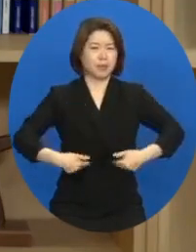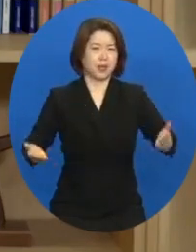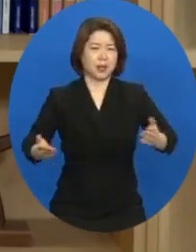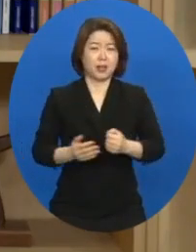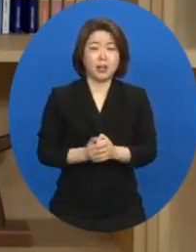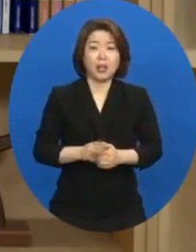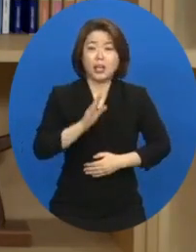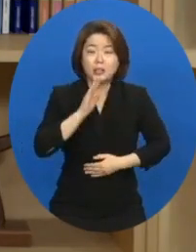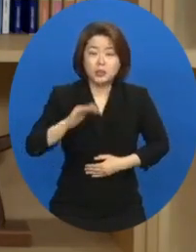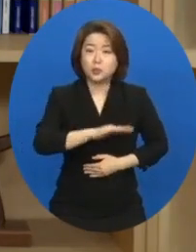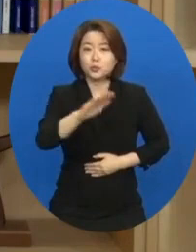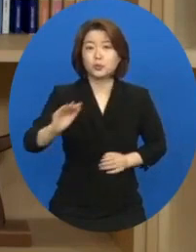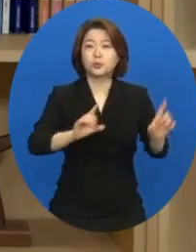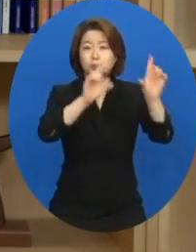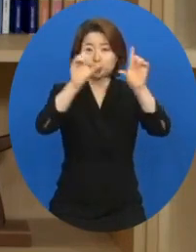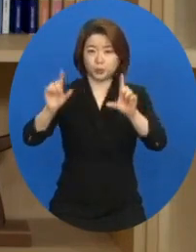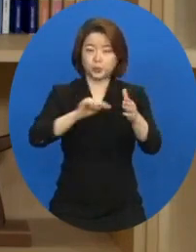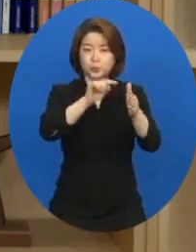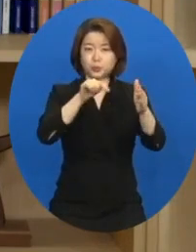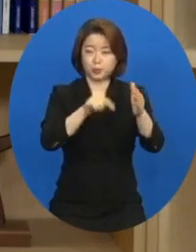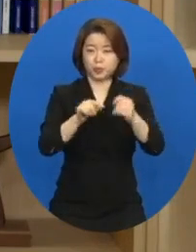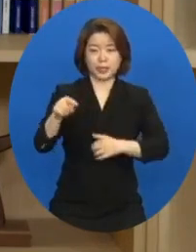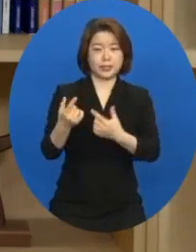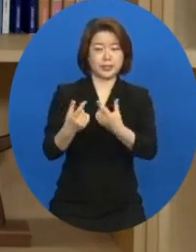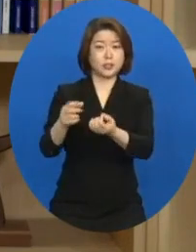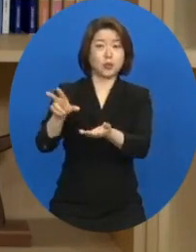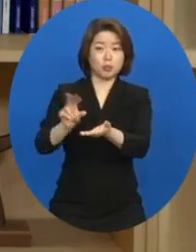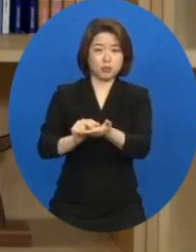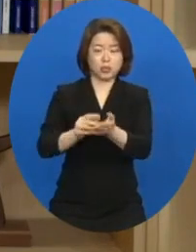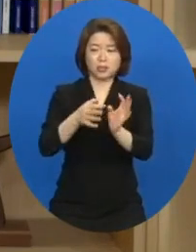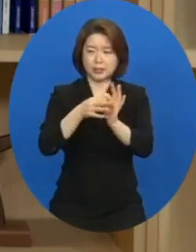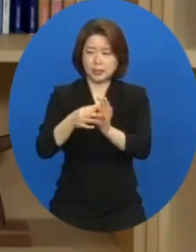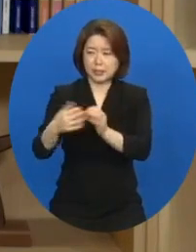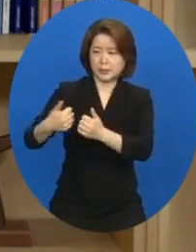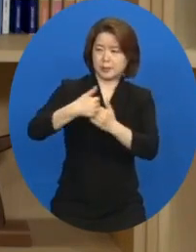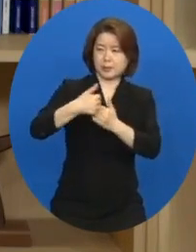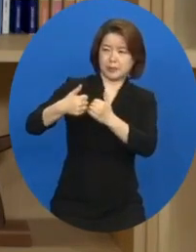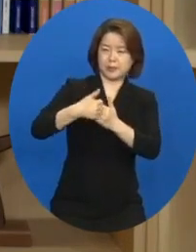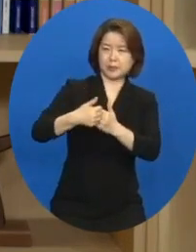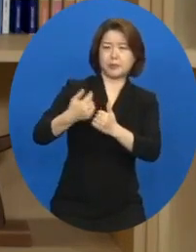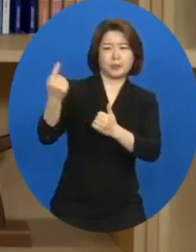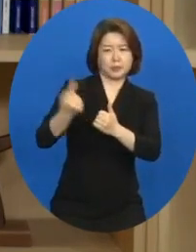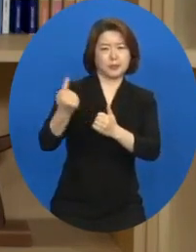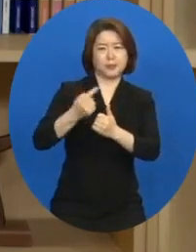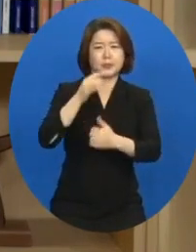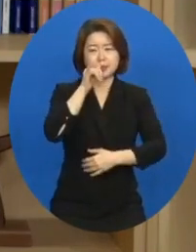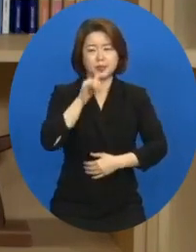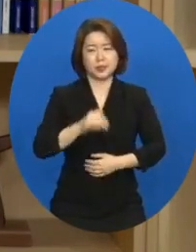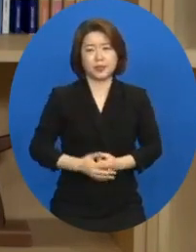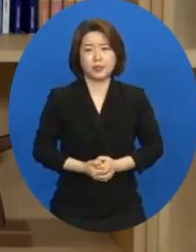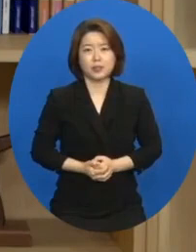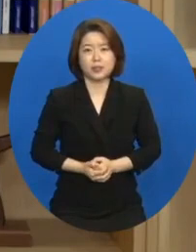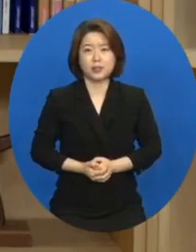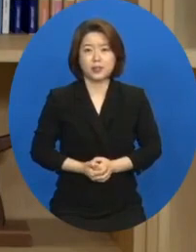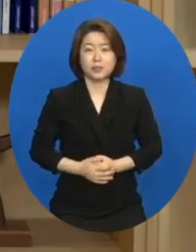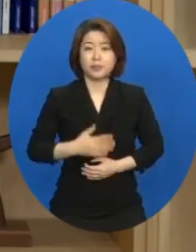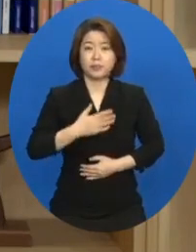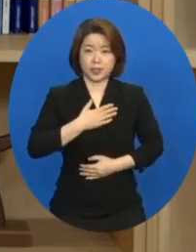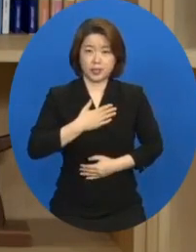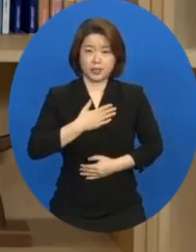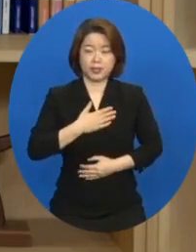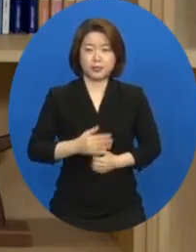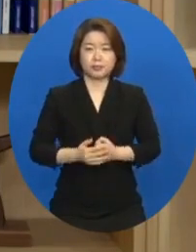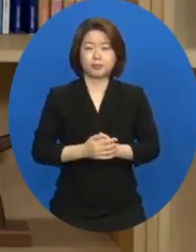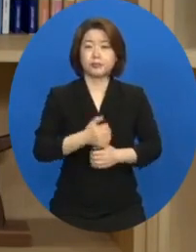실제로 우리의 삶 속에 그와 같은 문제들은 계속 우리에게 도전 되고 있기 때문에 그랬습니다 제가